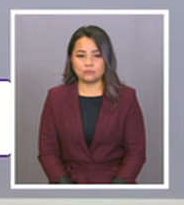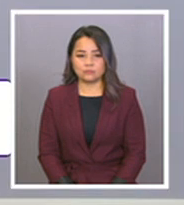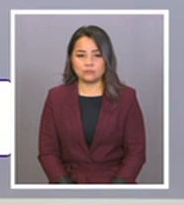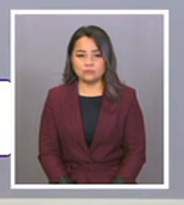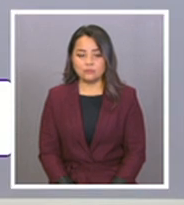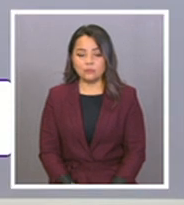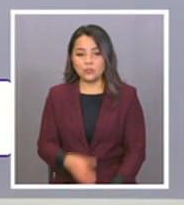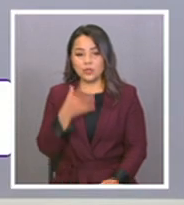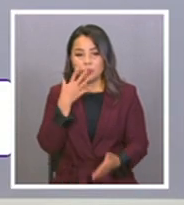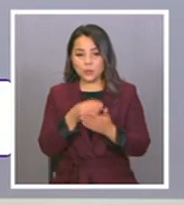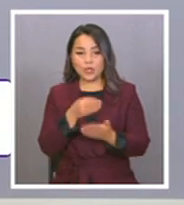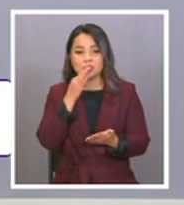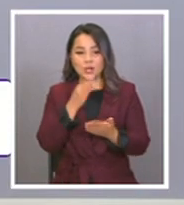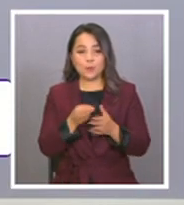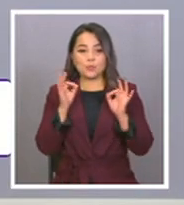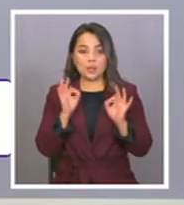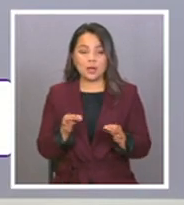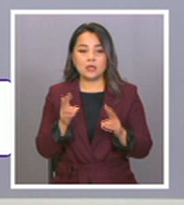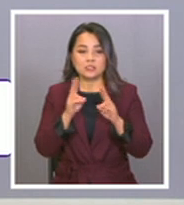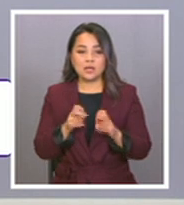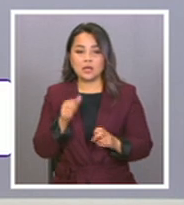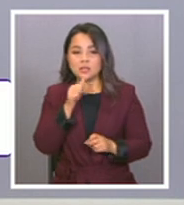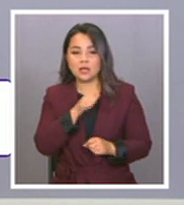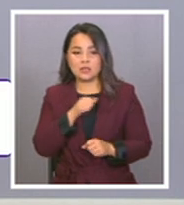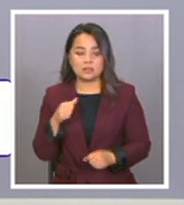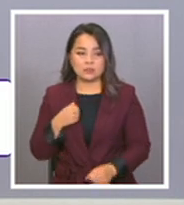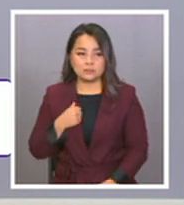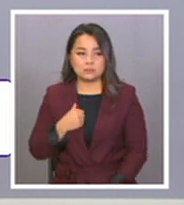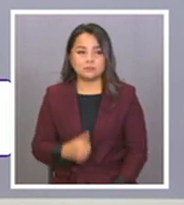Өз жауабыңызды дұрыс жауаппен салыстырыңыз.